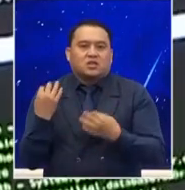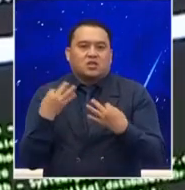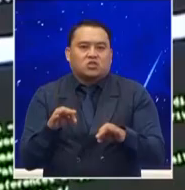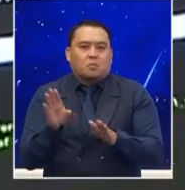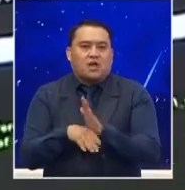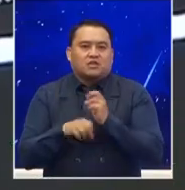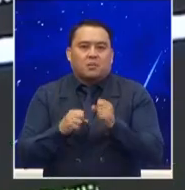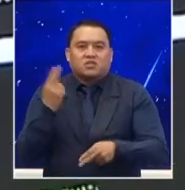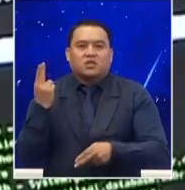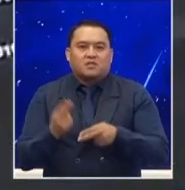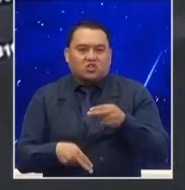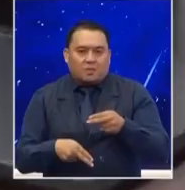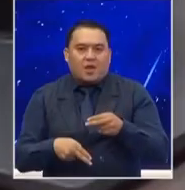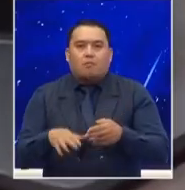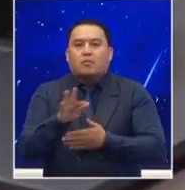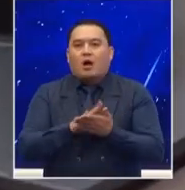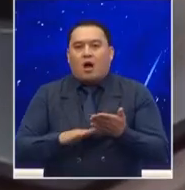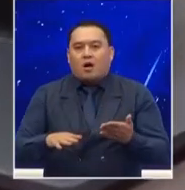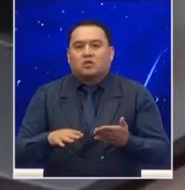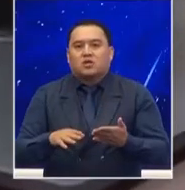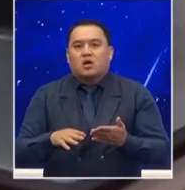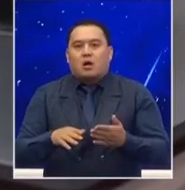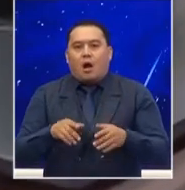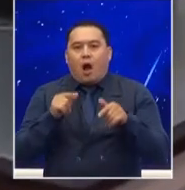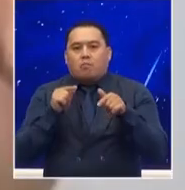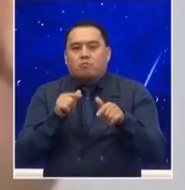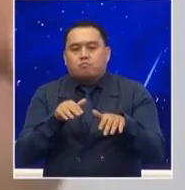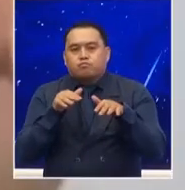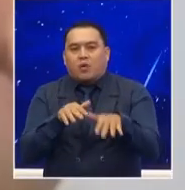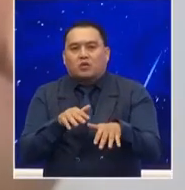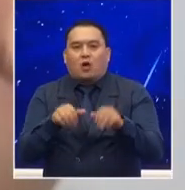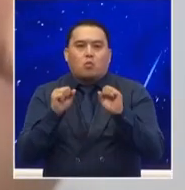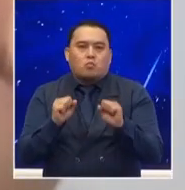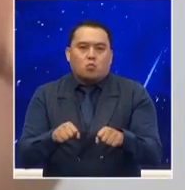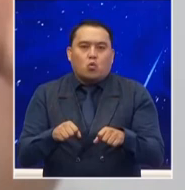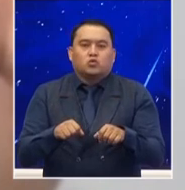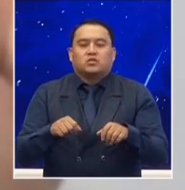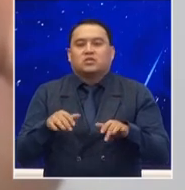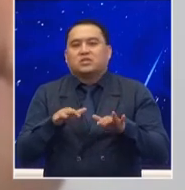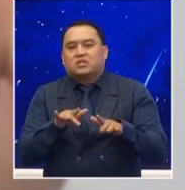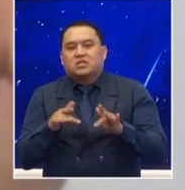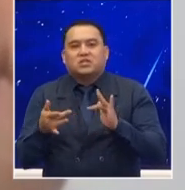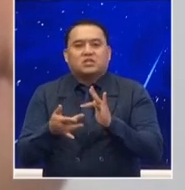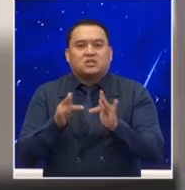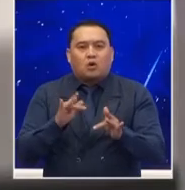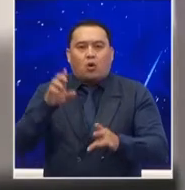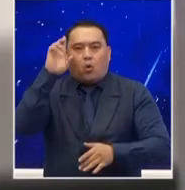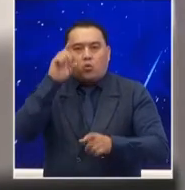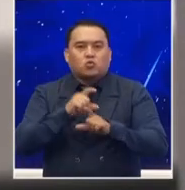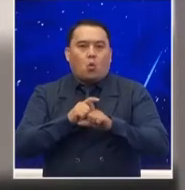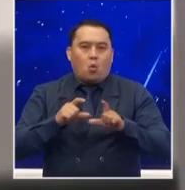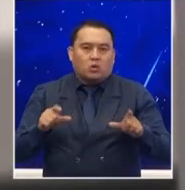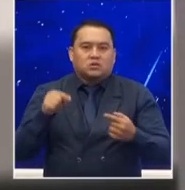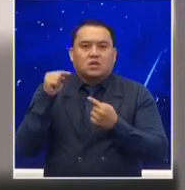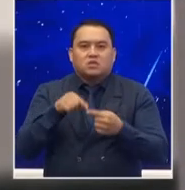безопасности, завершены. Однако продолжается фаза киберучений, которая связана с отражением атак на госорганы.